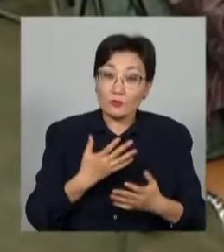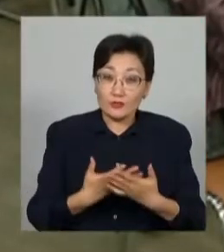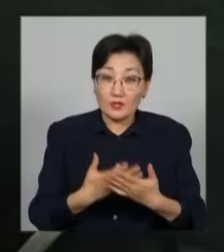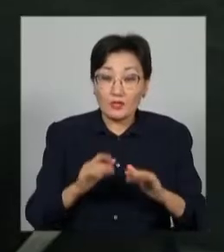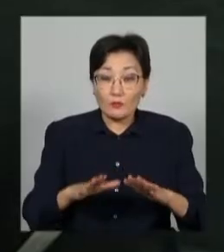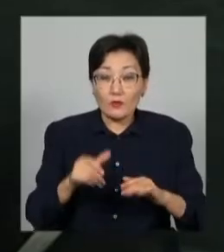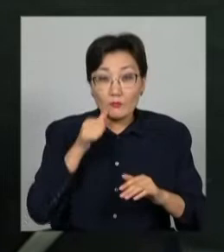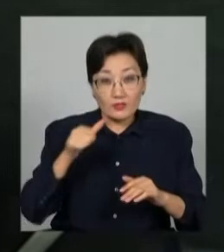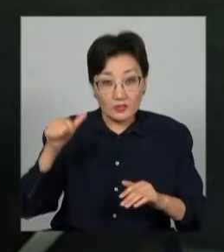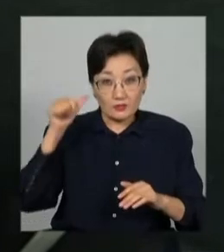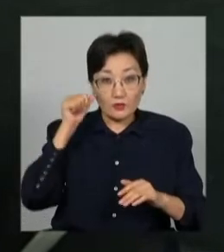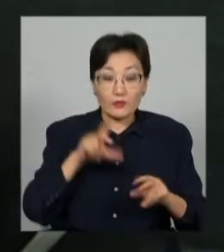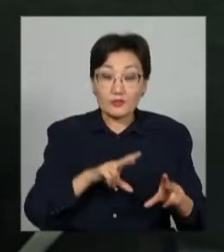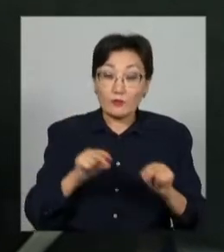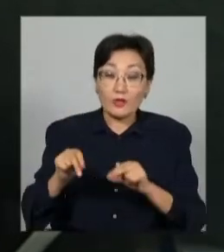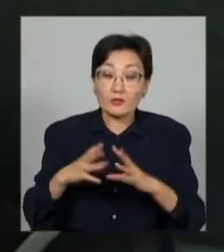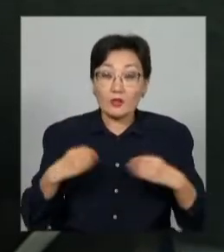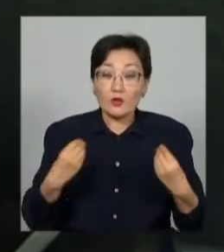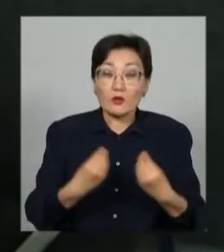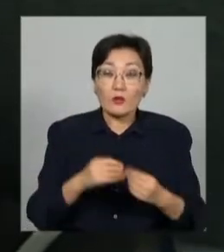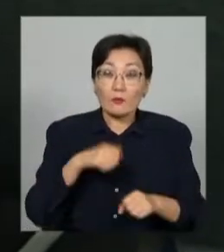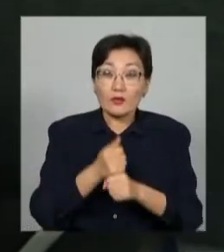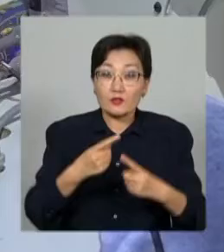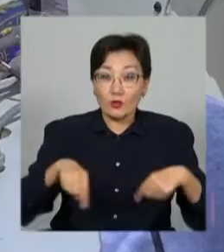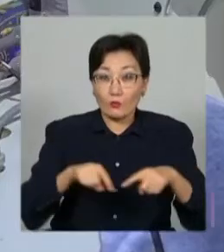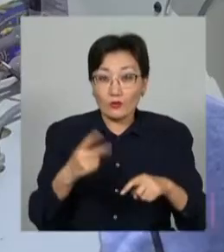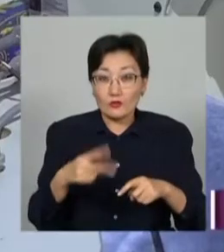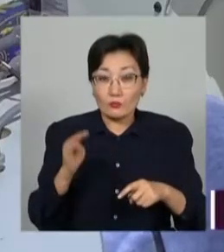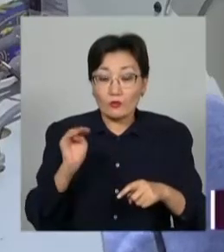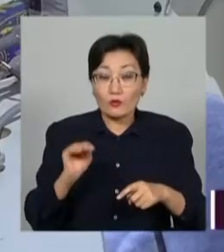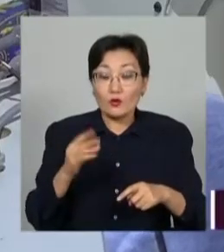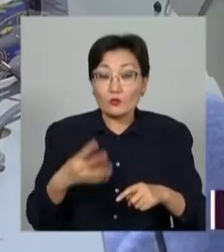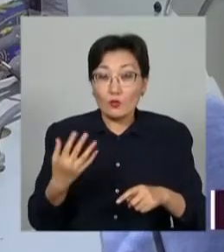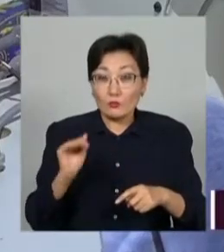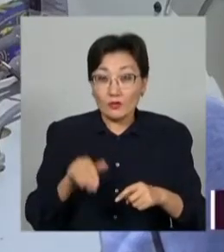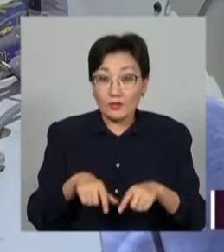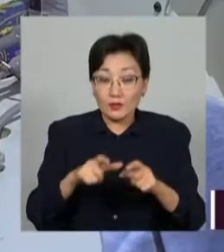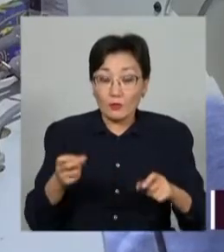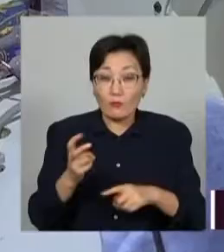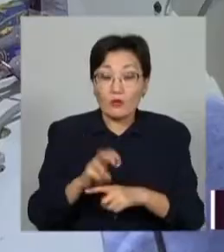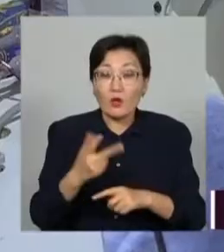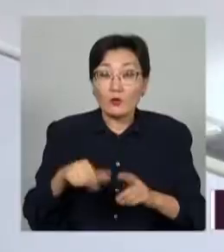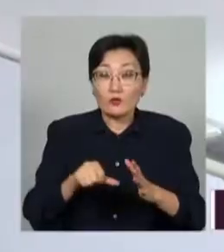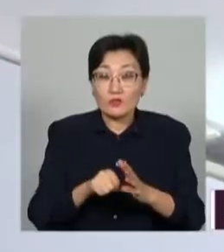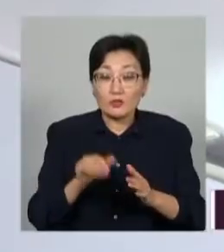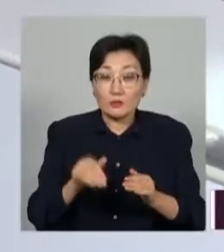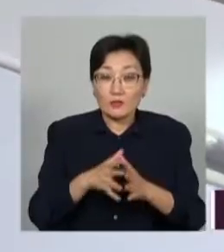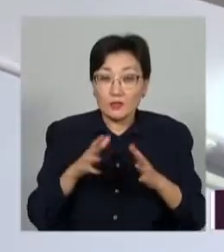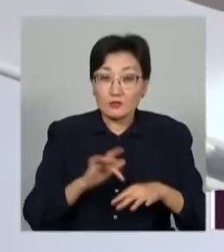тек былтырдың өзінде бақытты отбасының бас бөлімшесіне 24 мыңнан астам адам келіп, 36 мыңнан аса қызмет түрін